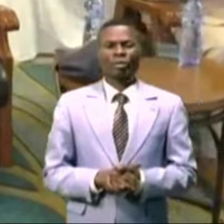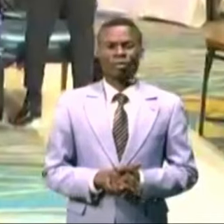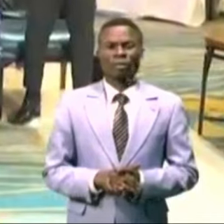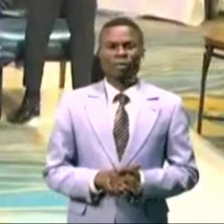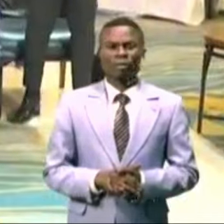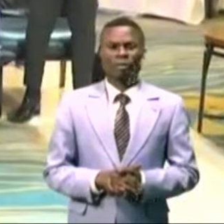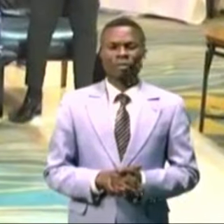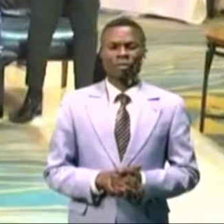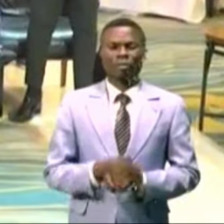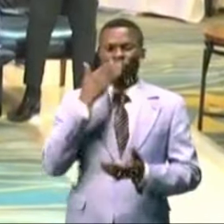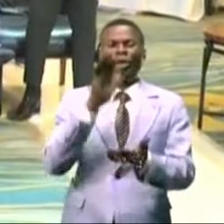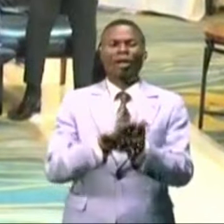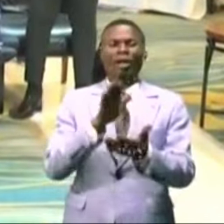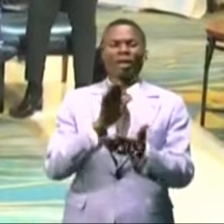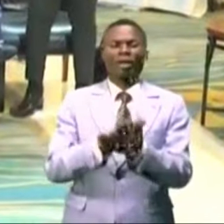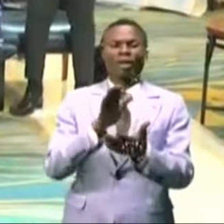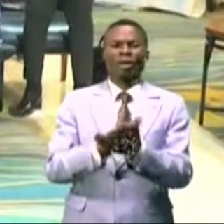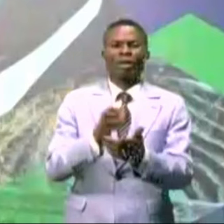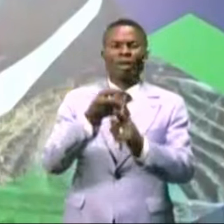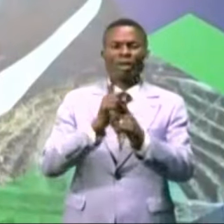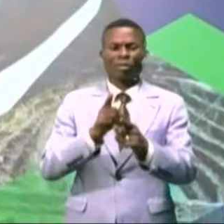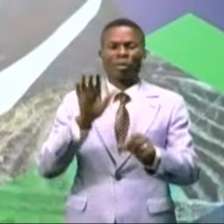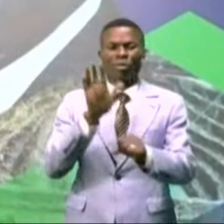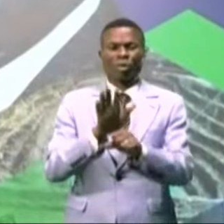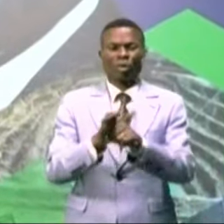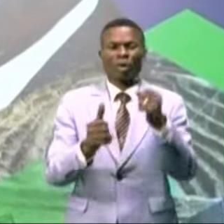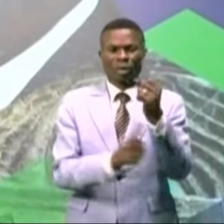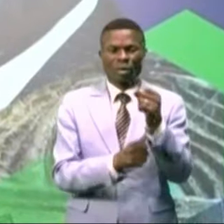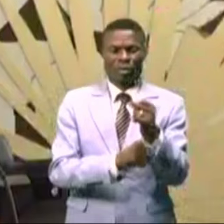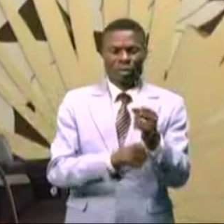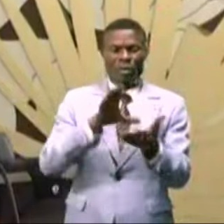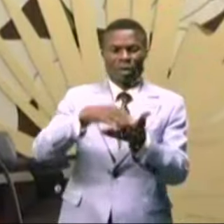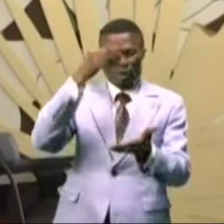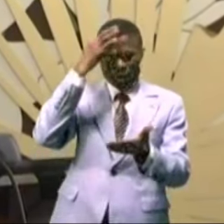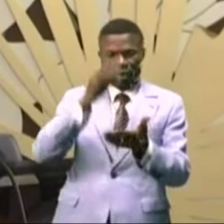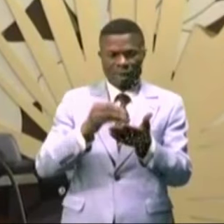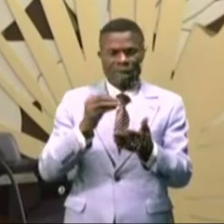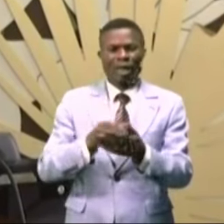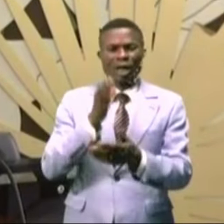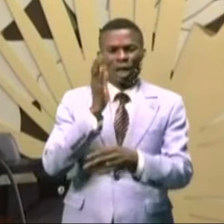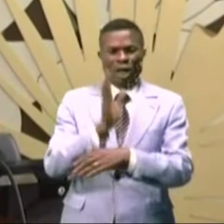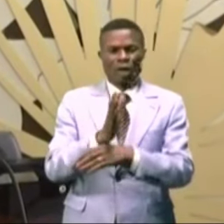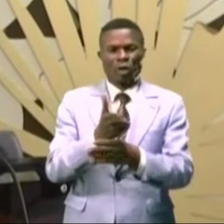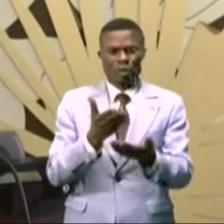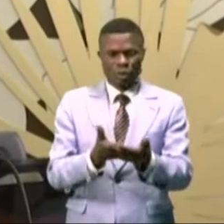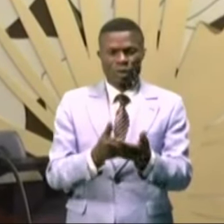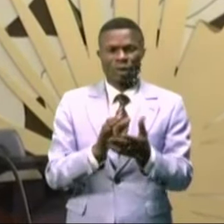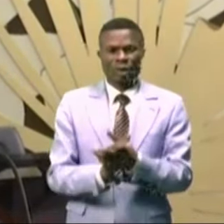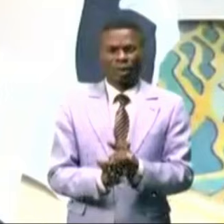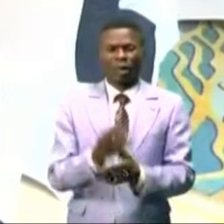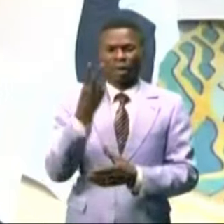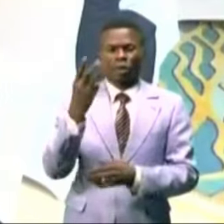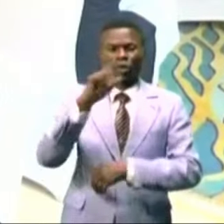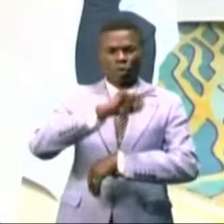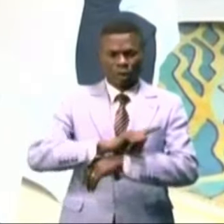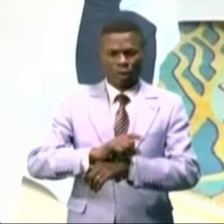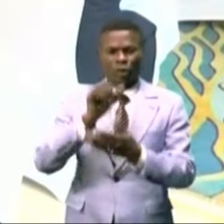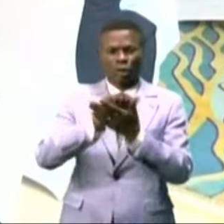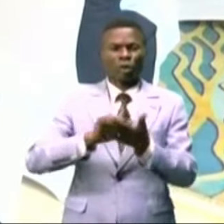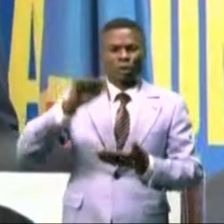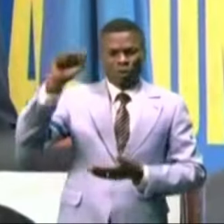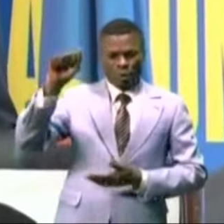Deux applaudissements venant d'une assistance qui a bien assimilé le leçon apprise pendant ces trois jours de